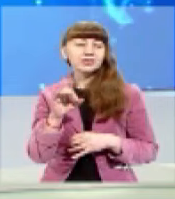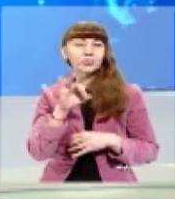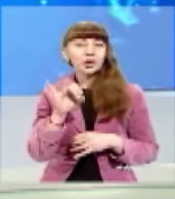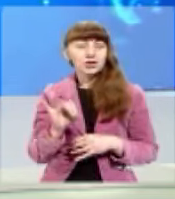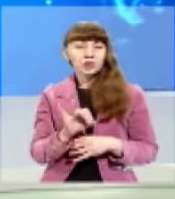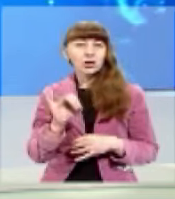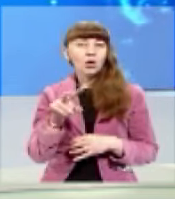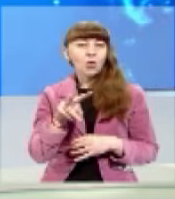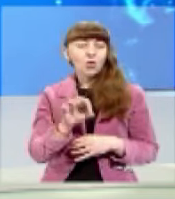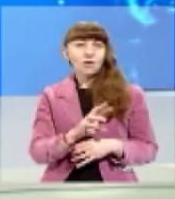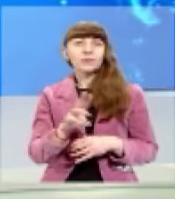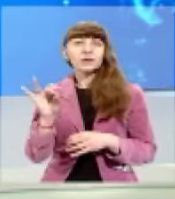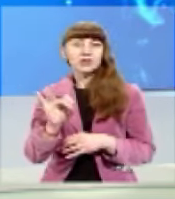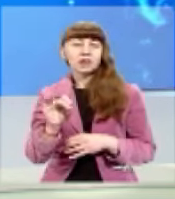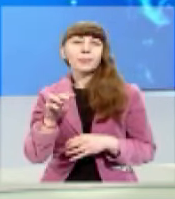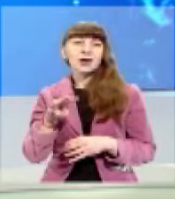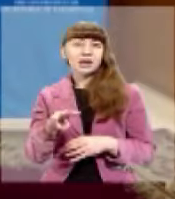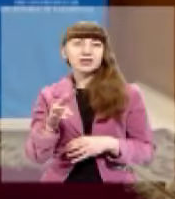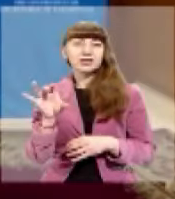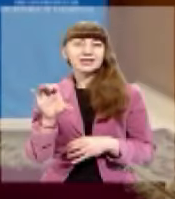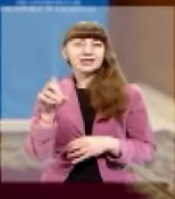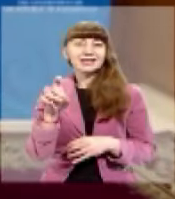вице-президент Европейской комиссии Маргаритис Хинас.